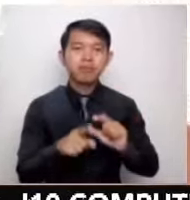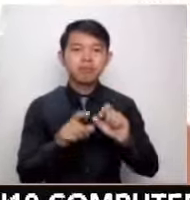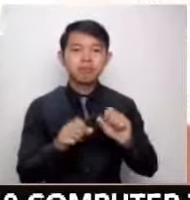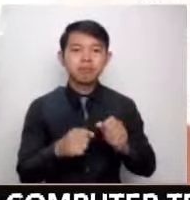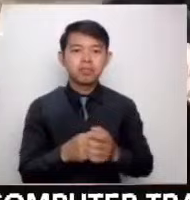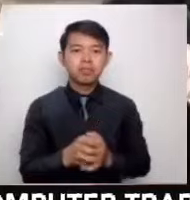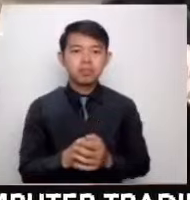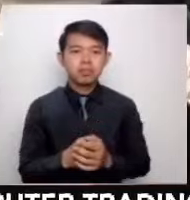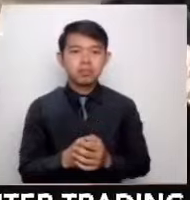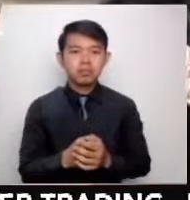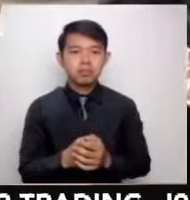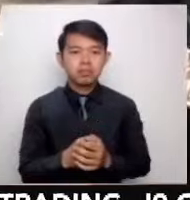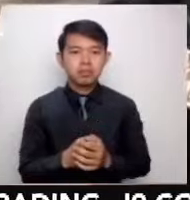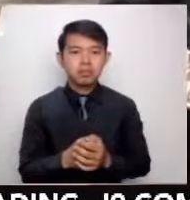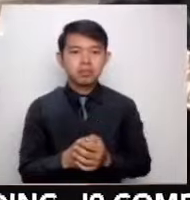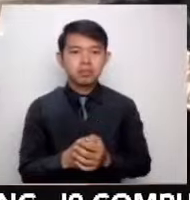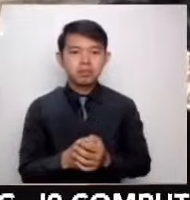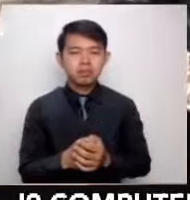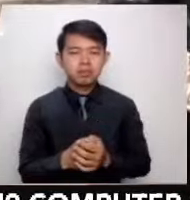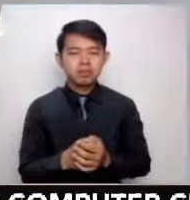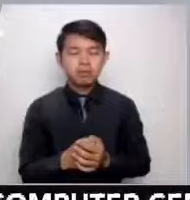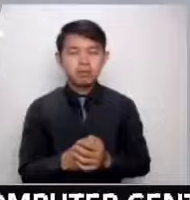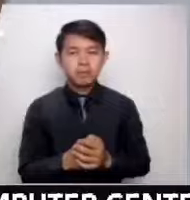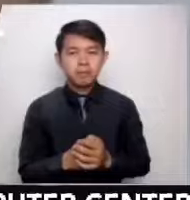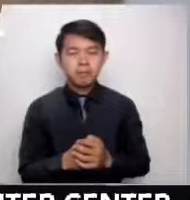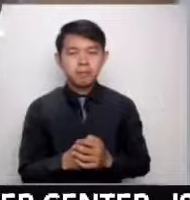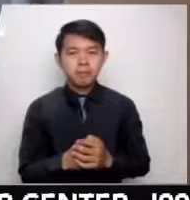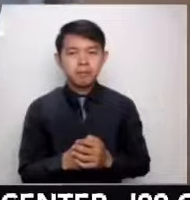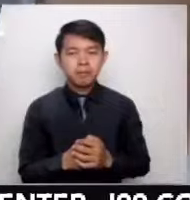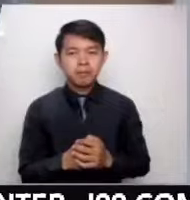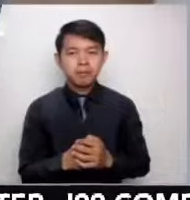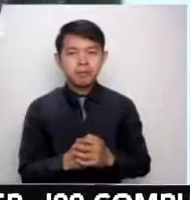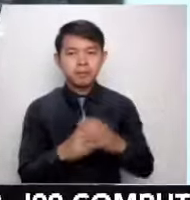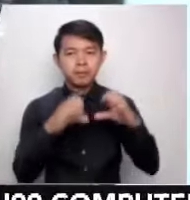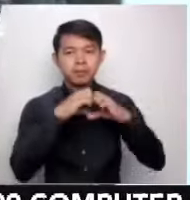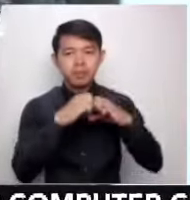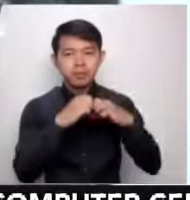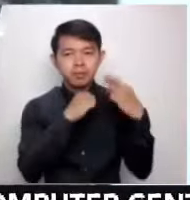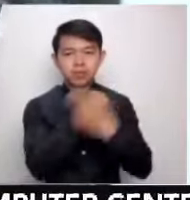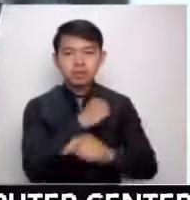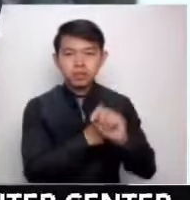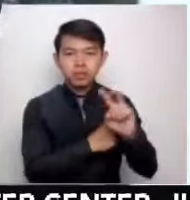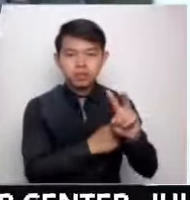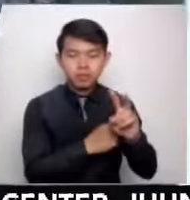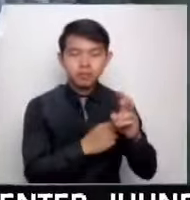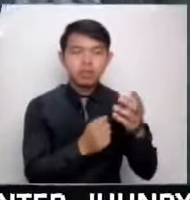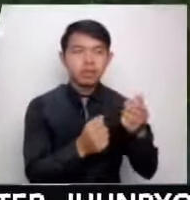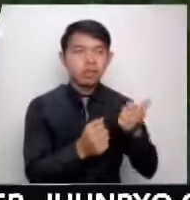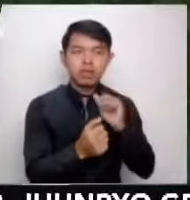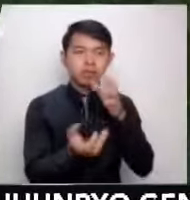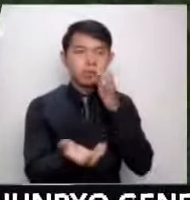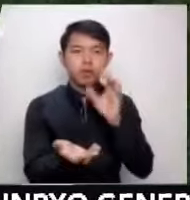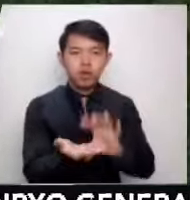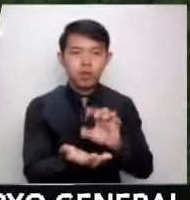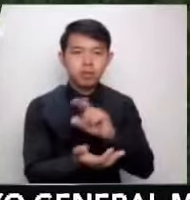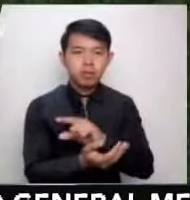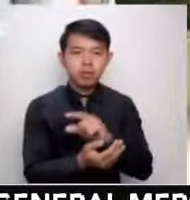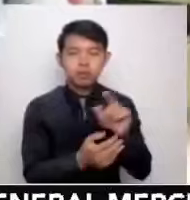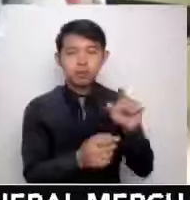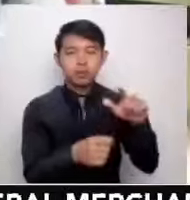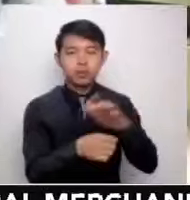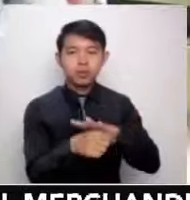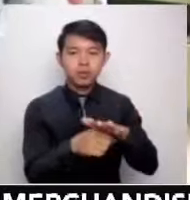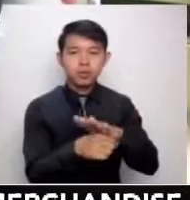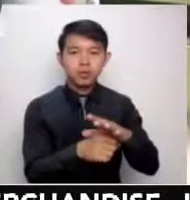kipusa nila. Tumangging magbigay ng pahayag sa GMA Regional TV ang pamunuan ng Fish Pond. Pinaiimbisigahan